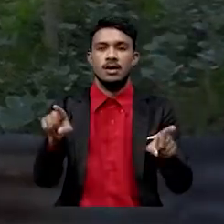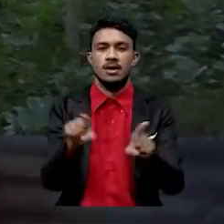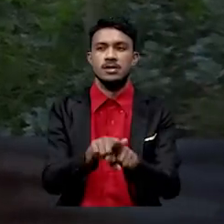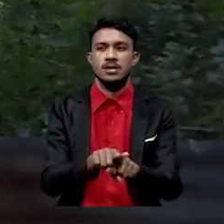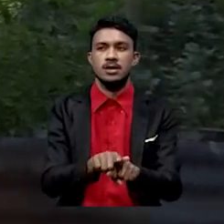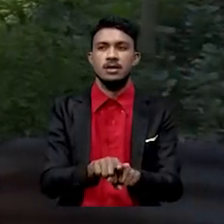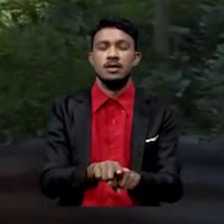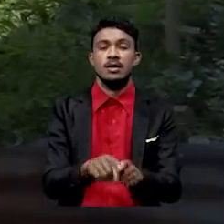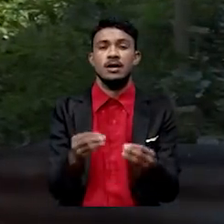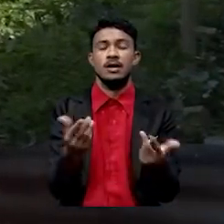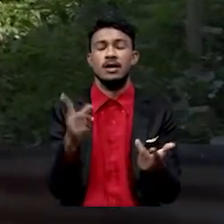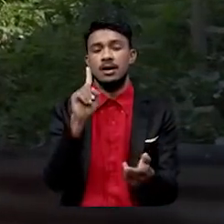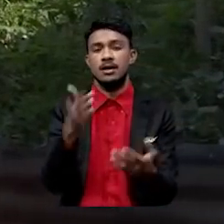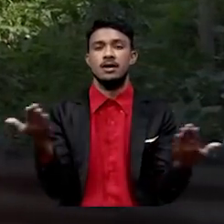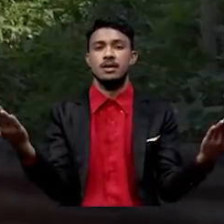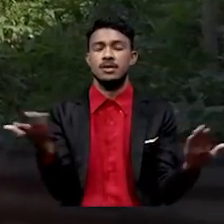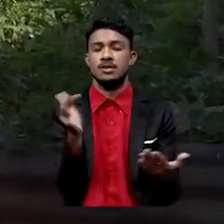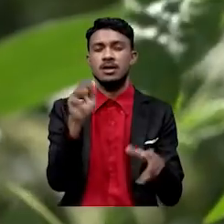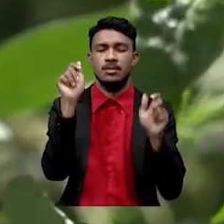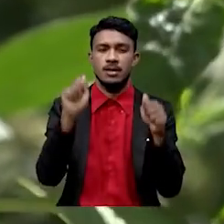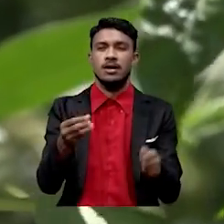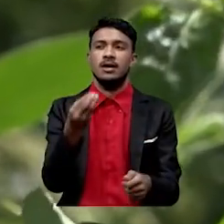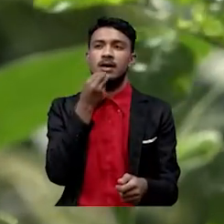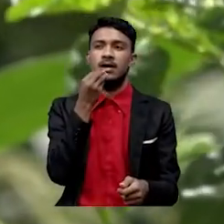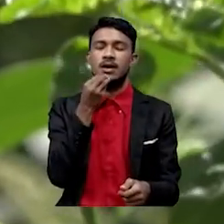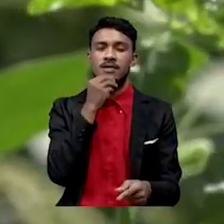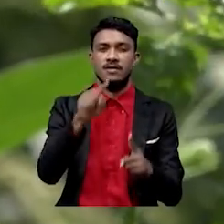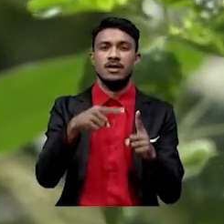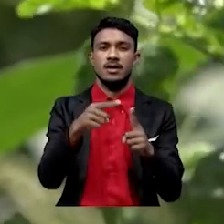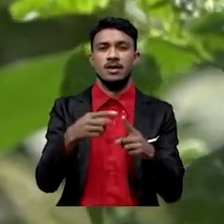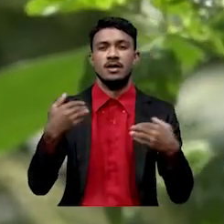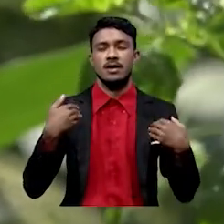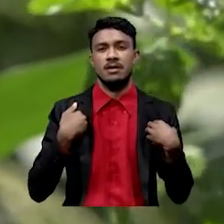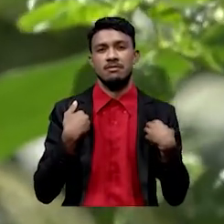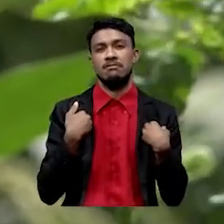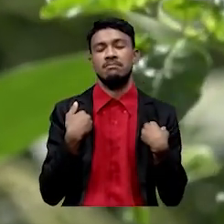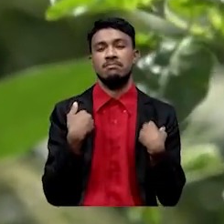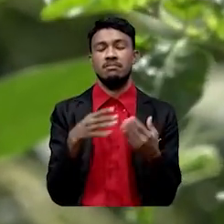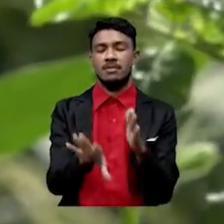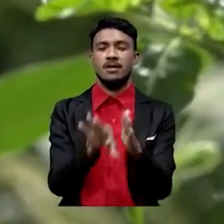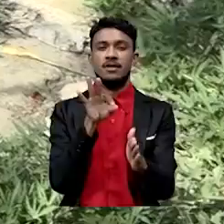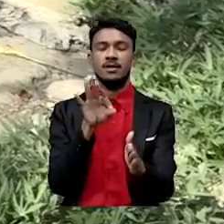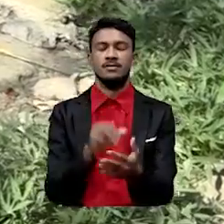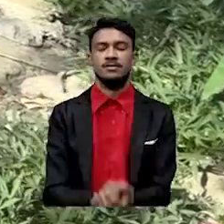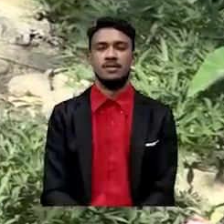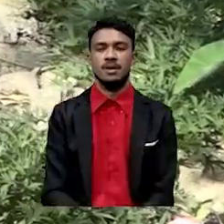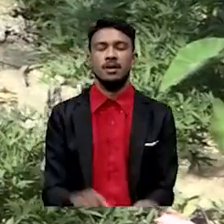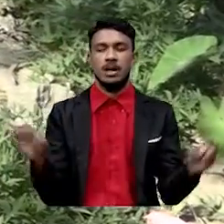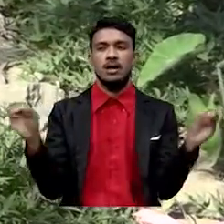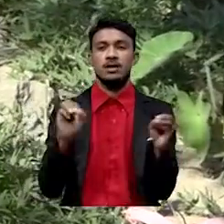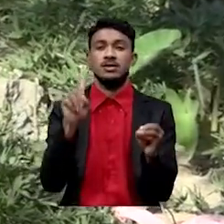lusio ida nebe sira bele hang bayira ia sorti diak. Laos ida